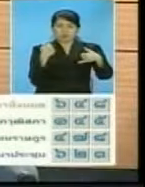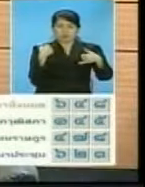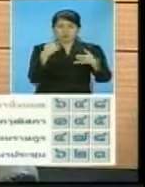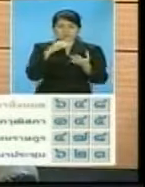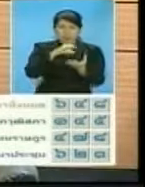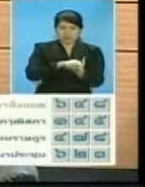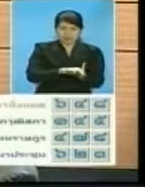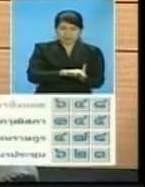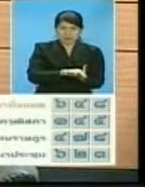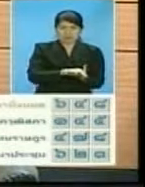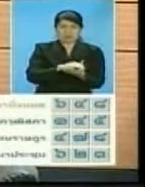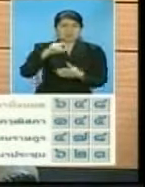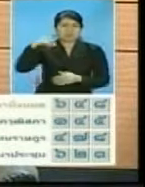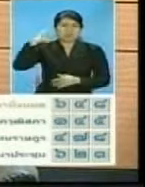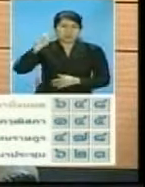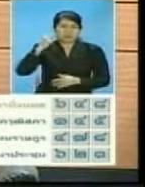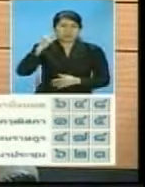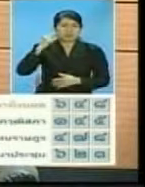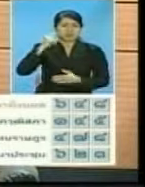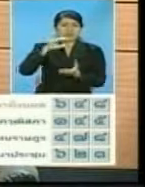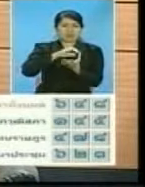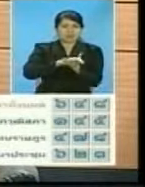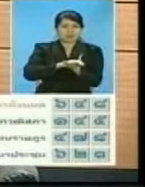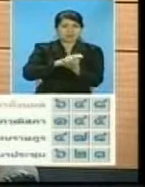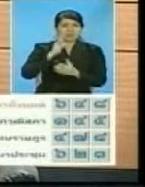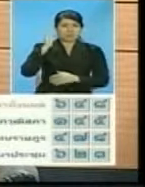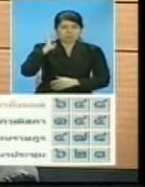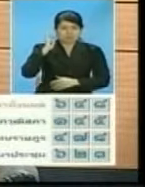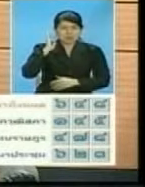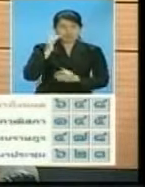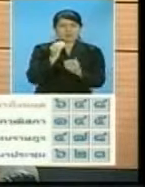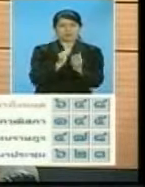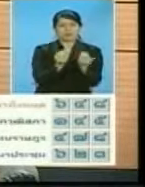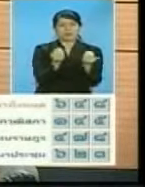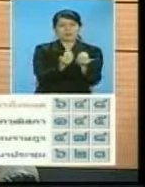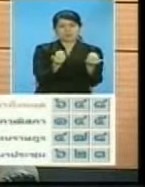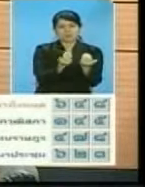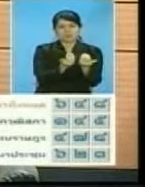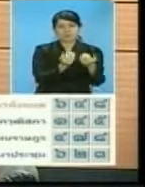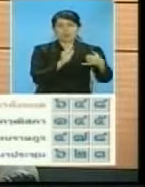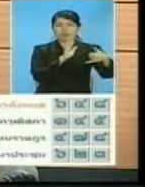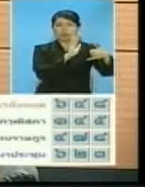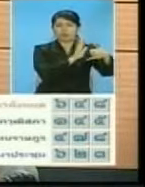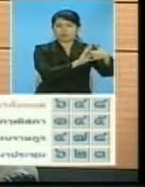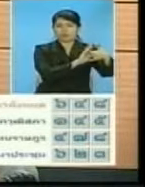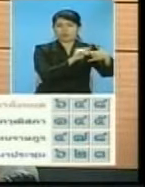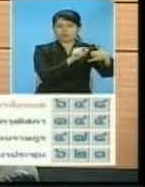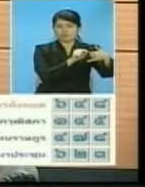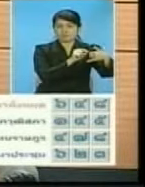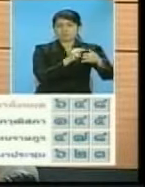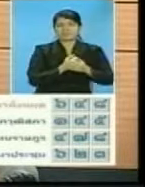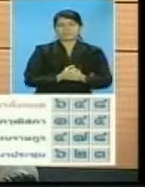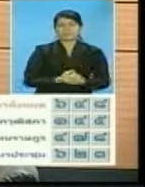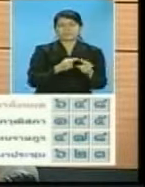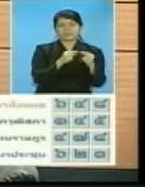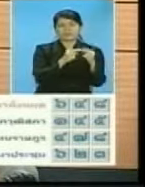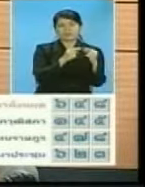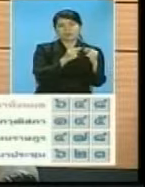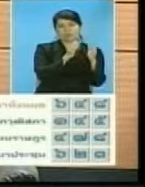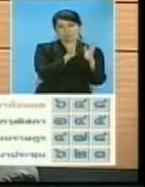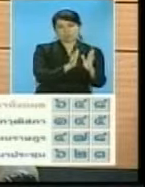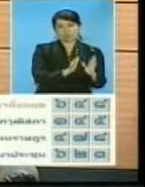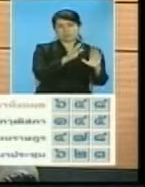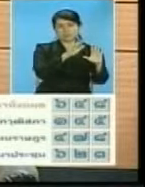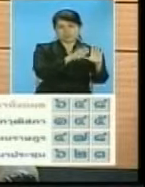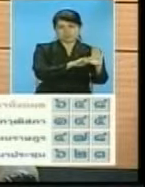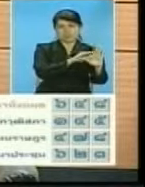รสจะเป็นภรรยาหรือสามีจะเป็นบุตรของสมาชิกสภาผู้แทนราษ